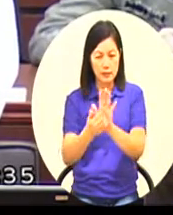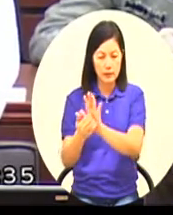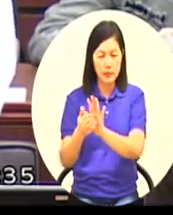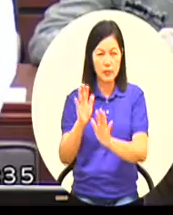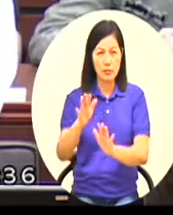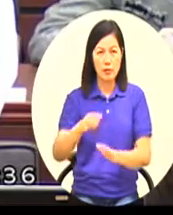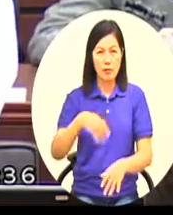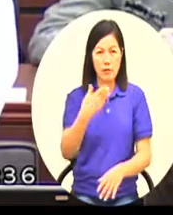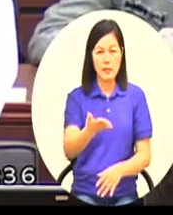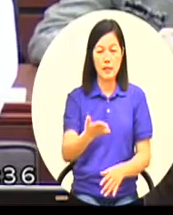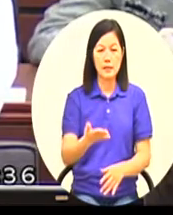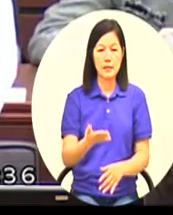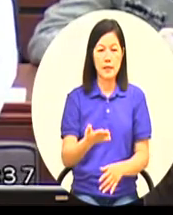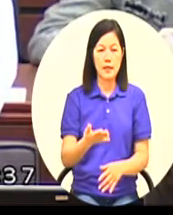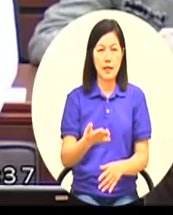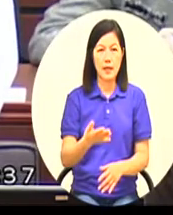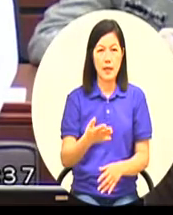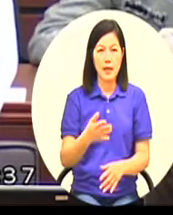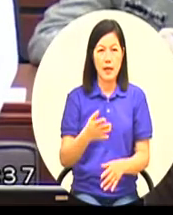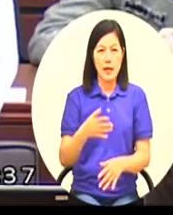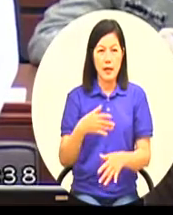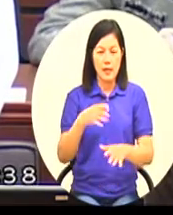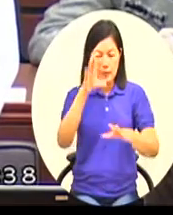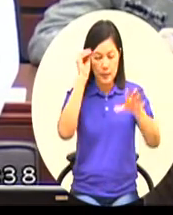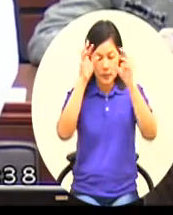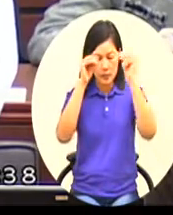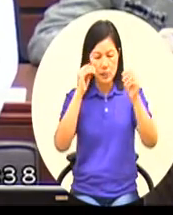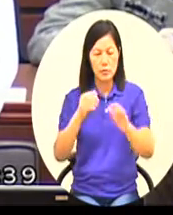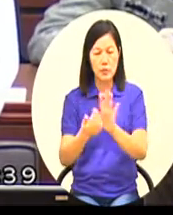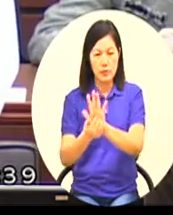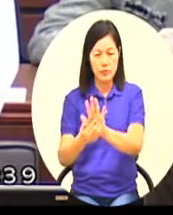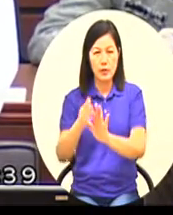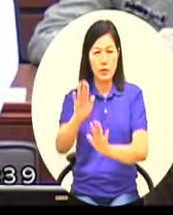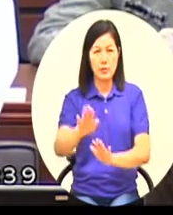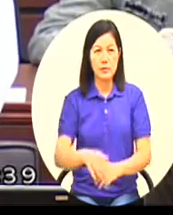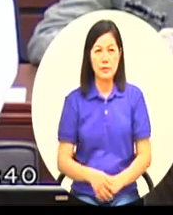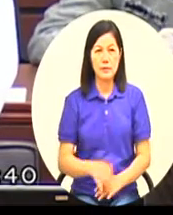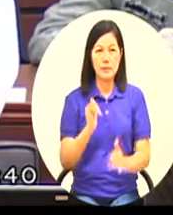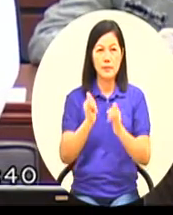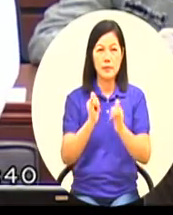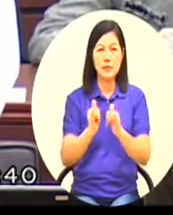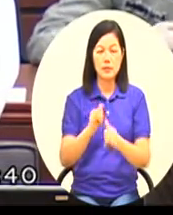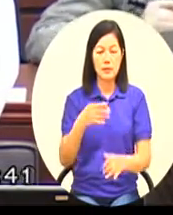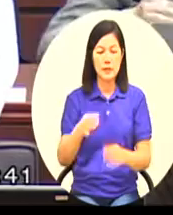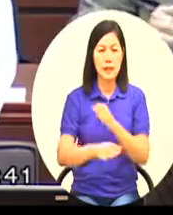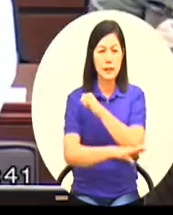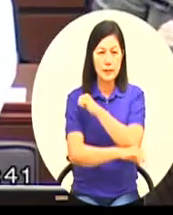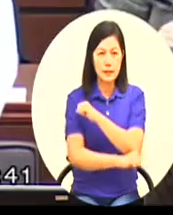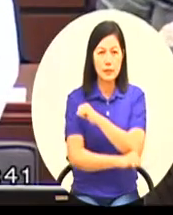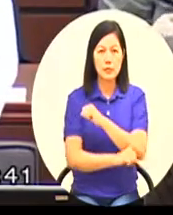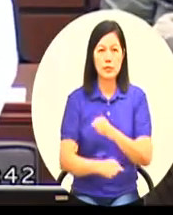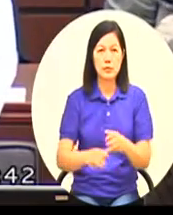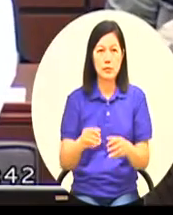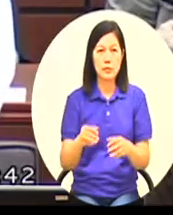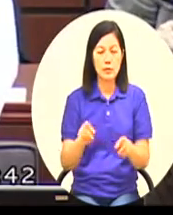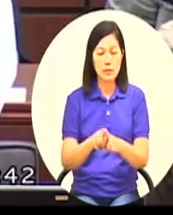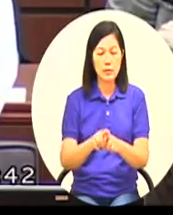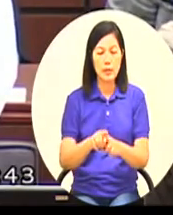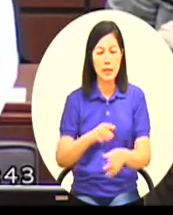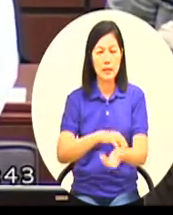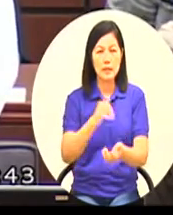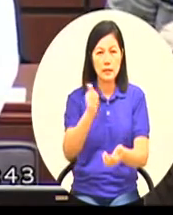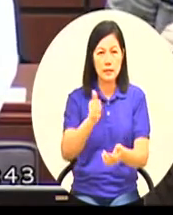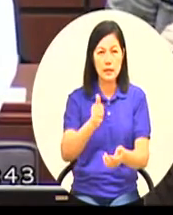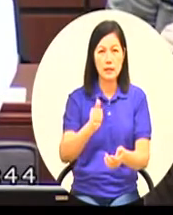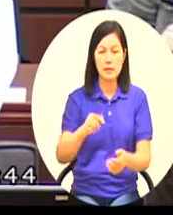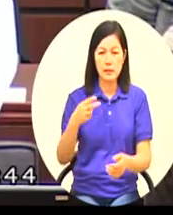他更多的一些防疫的工具，那使得我们民众以及我们的基层医师的这样防疫的能量跟民众的行为改